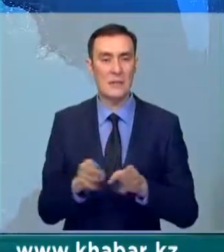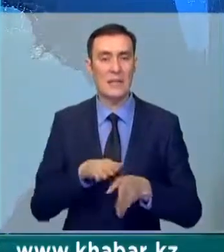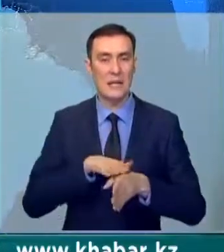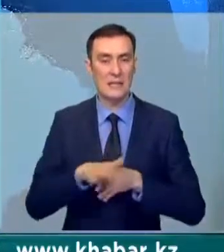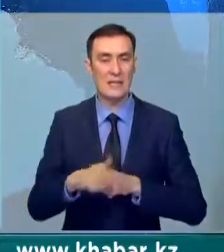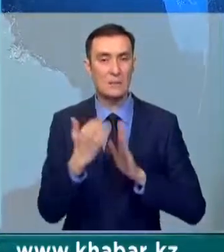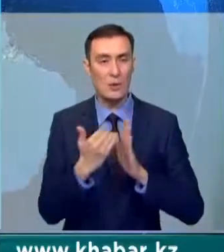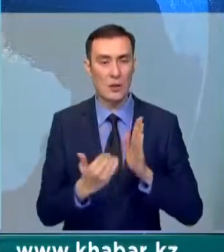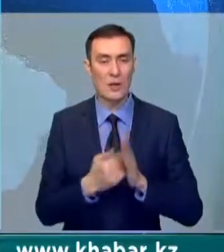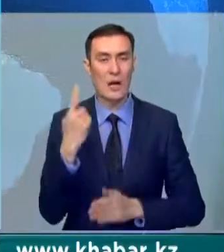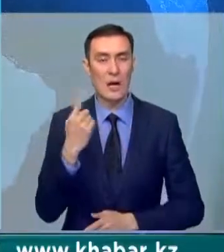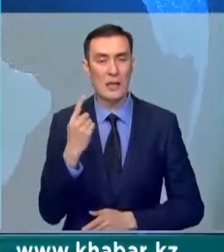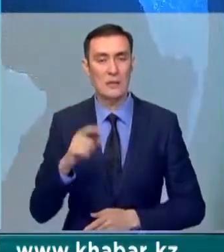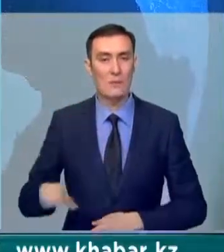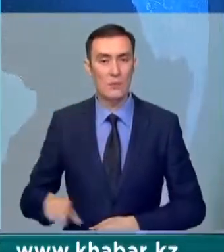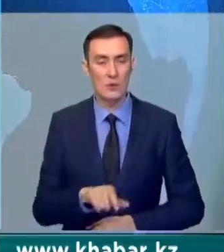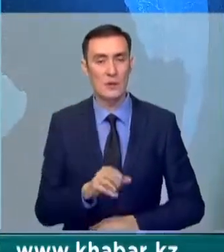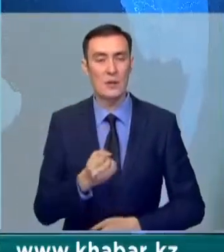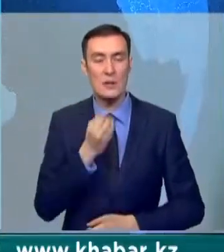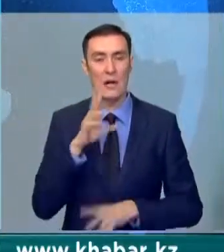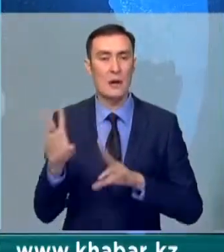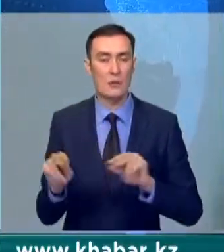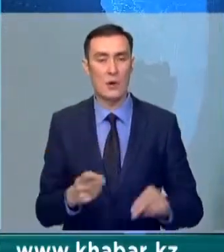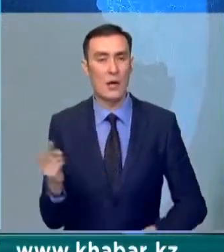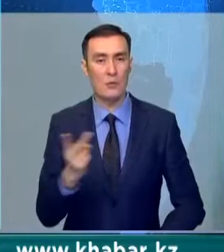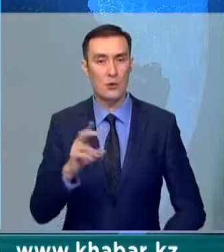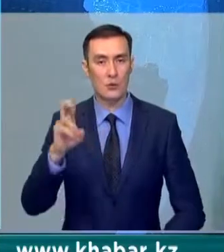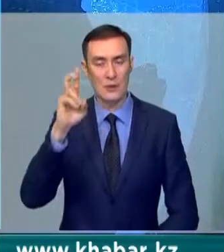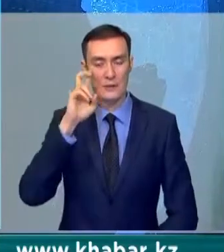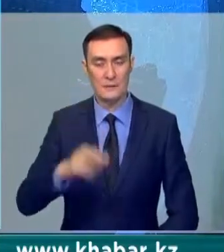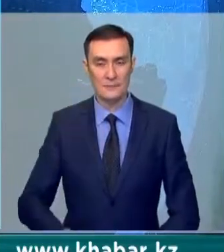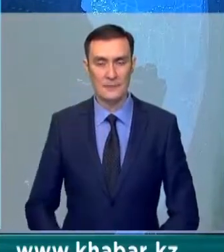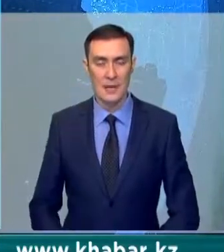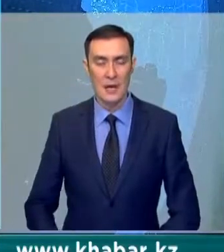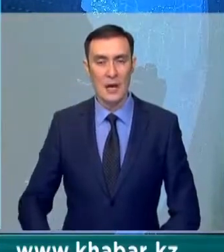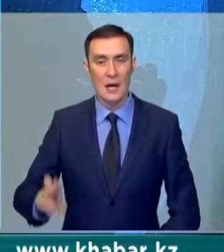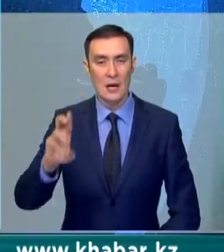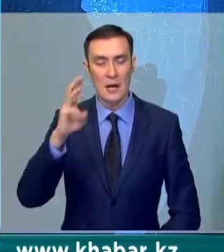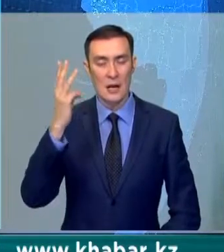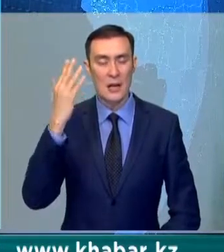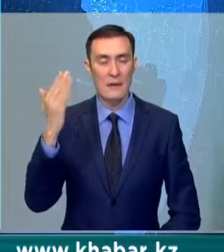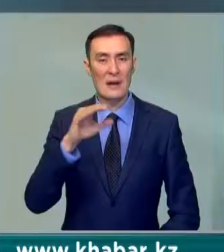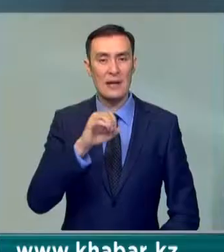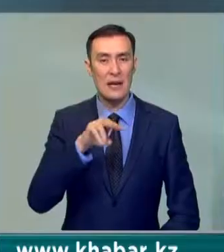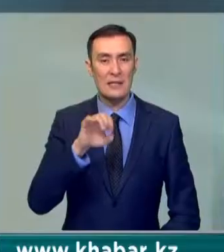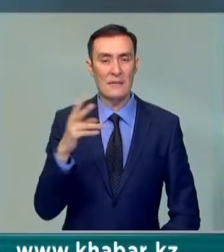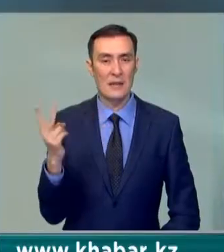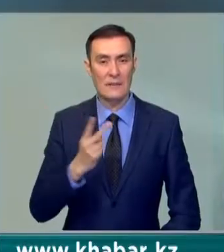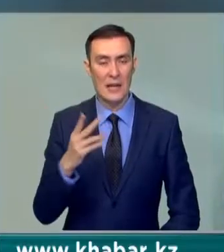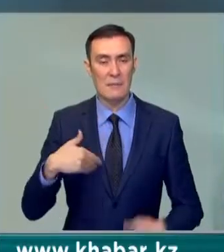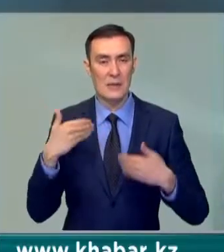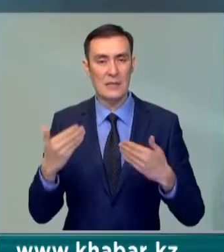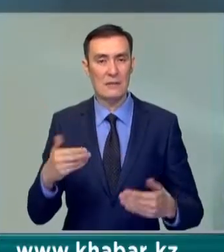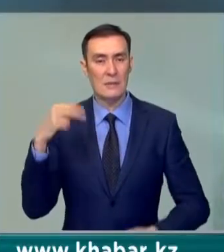реализации проекта «Один пояс, один путь» на благо обеих стран. Королева Великобритании Елизавета II